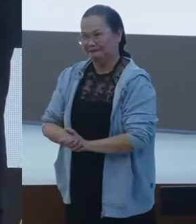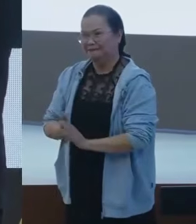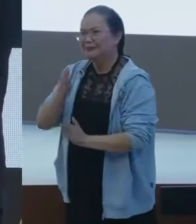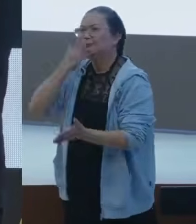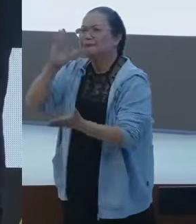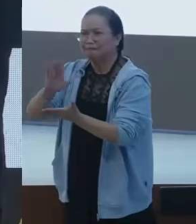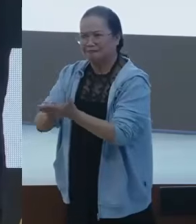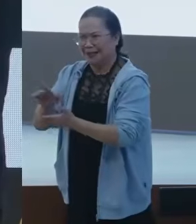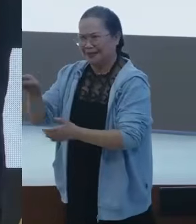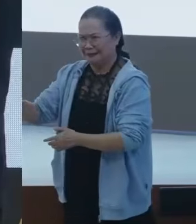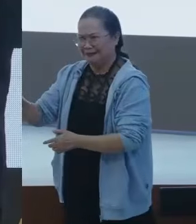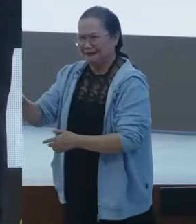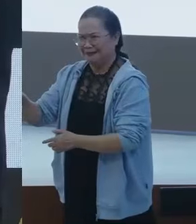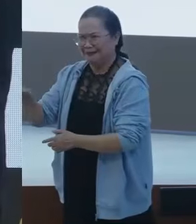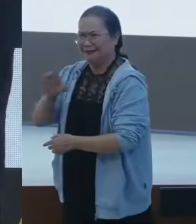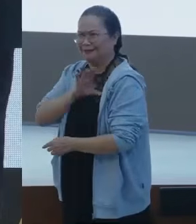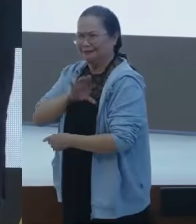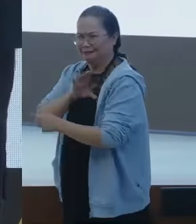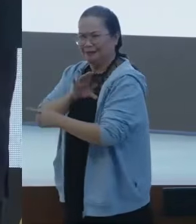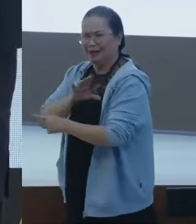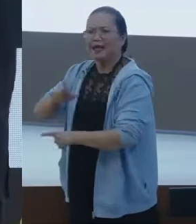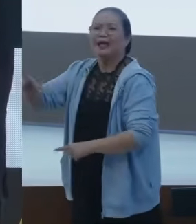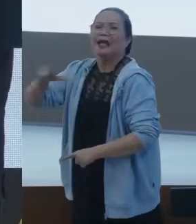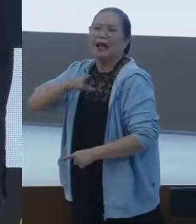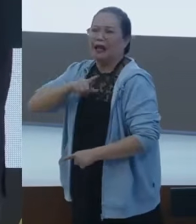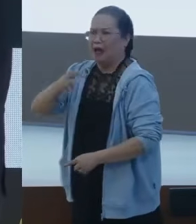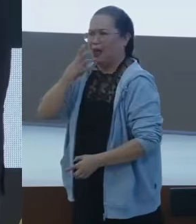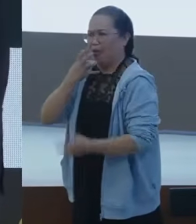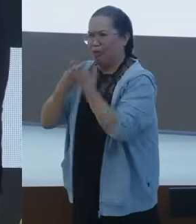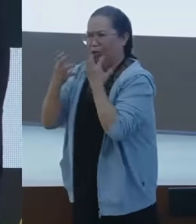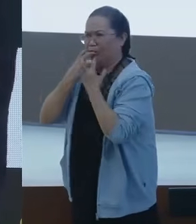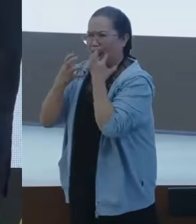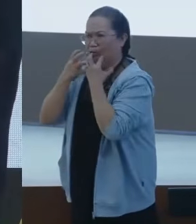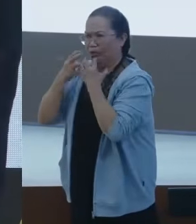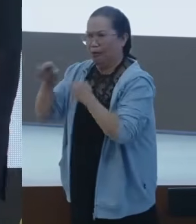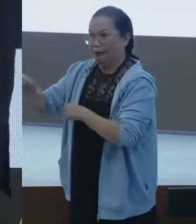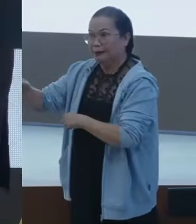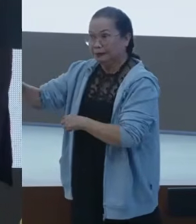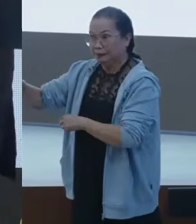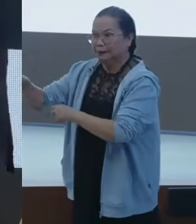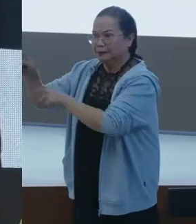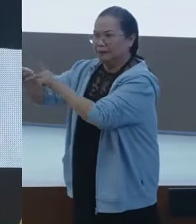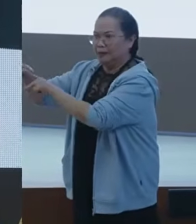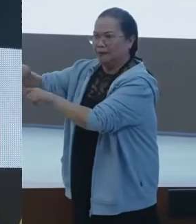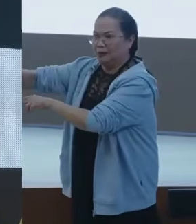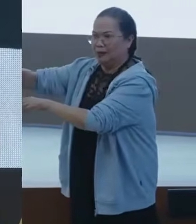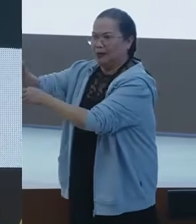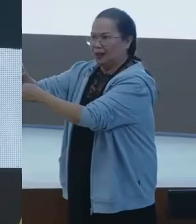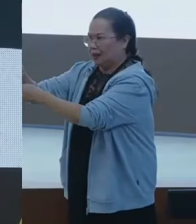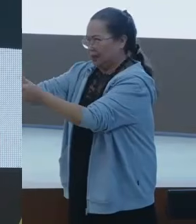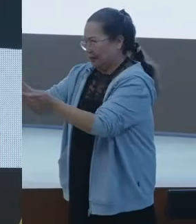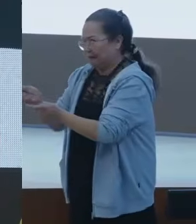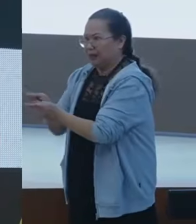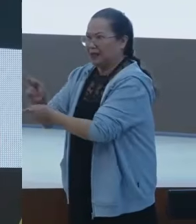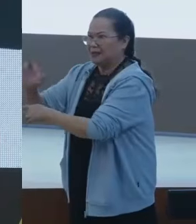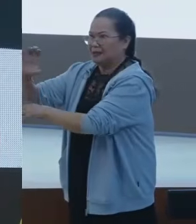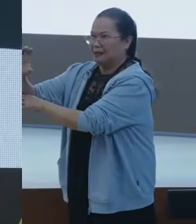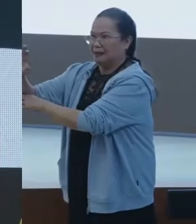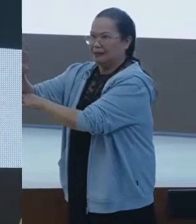evil beasts, lazy gluttons. Wow, napakahirap ng kanyang mission field.